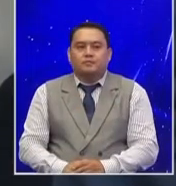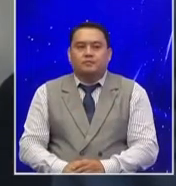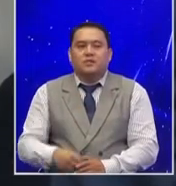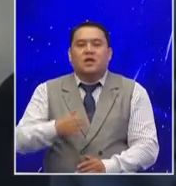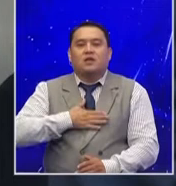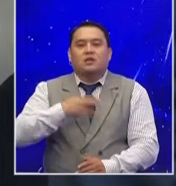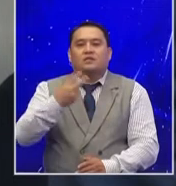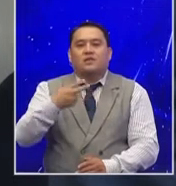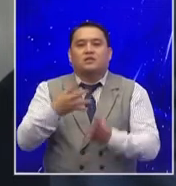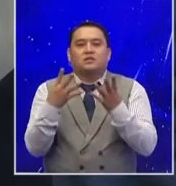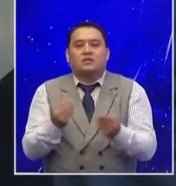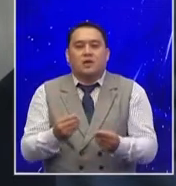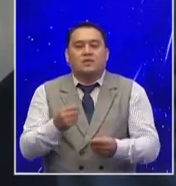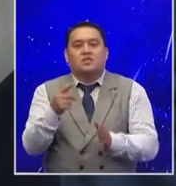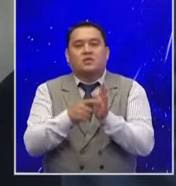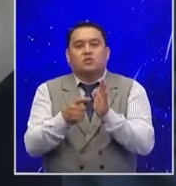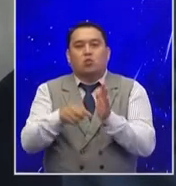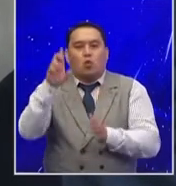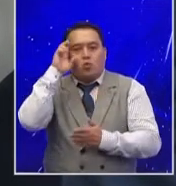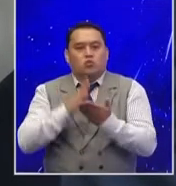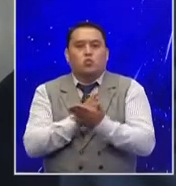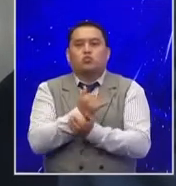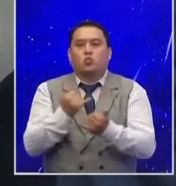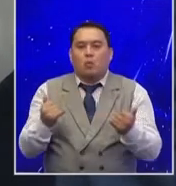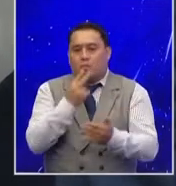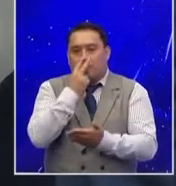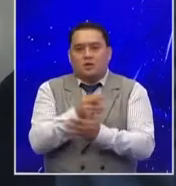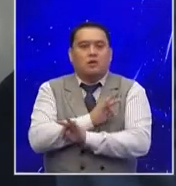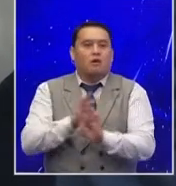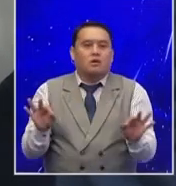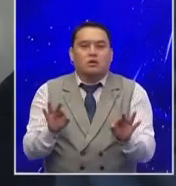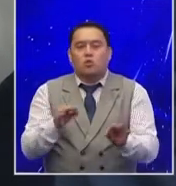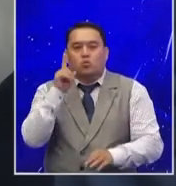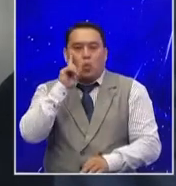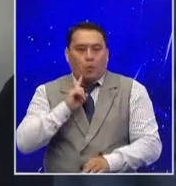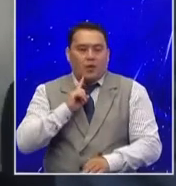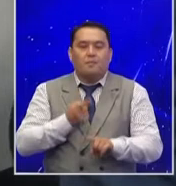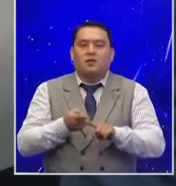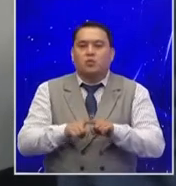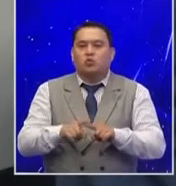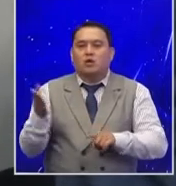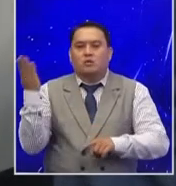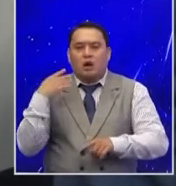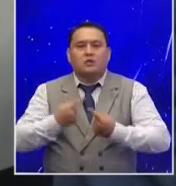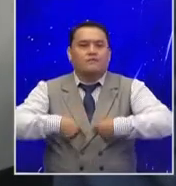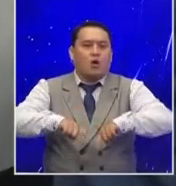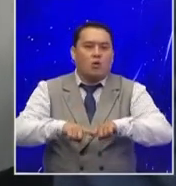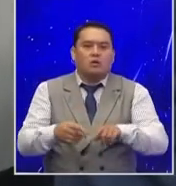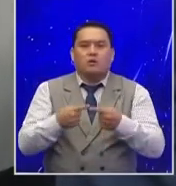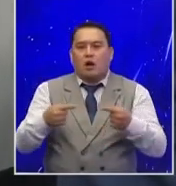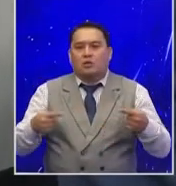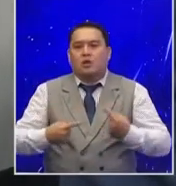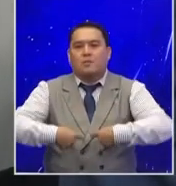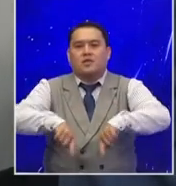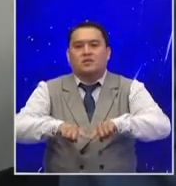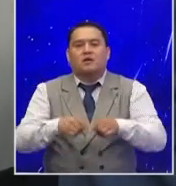За 20 дней нами оказано свыше 700 госуслуг. Это отличные показатели, и для народа очень удобно. Потому что раньше отделения располагались в самых разных